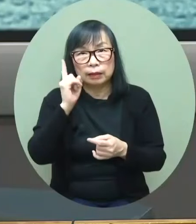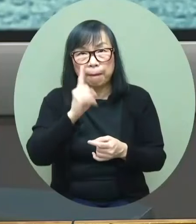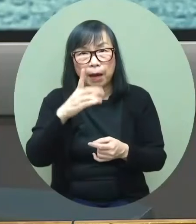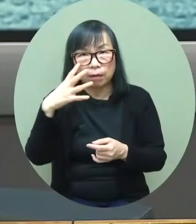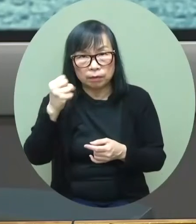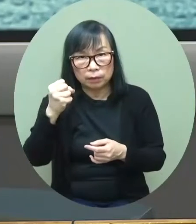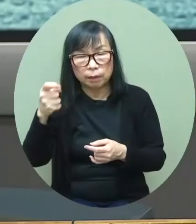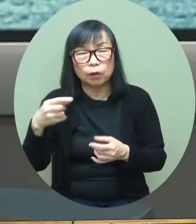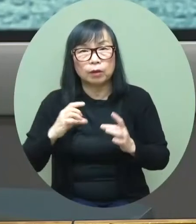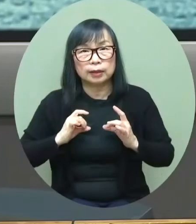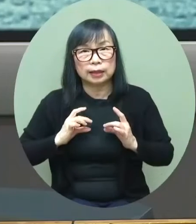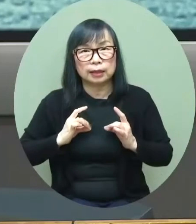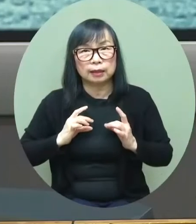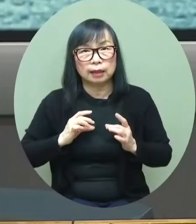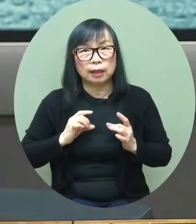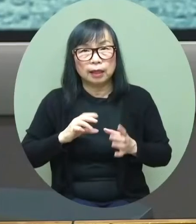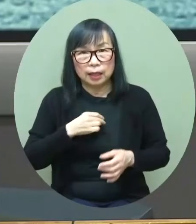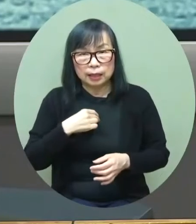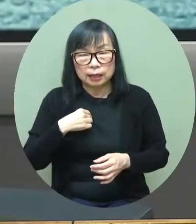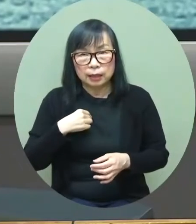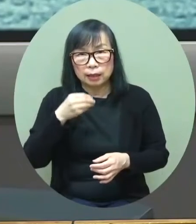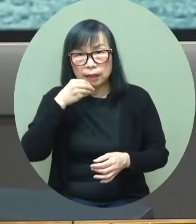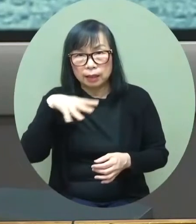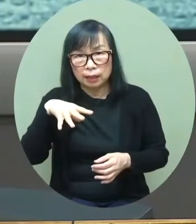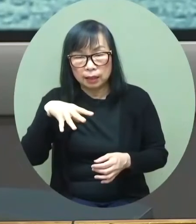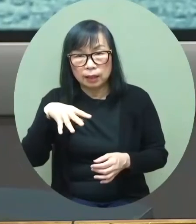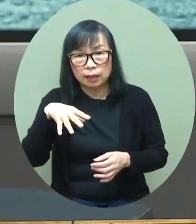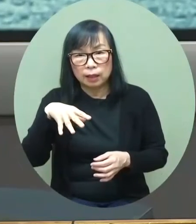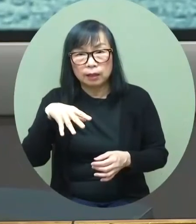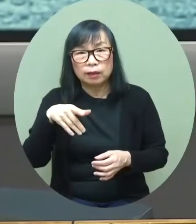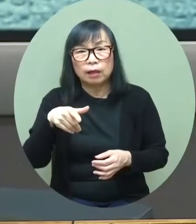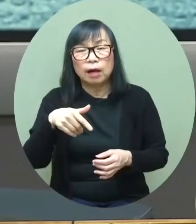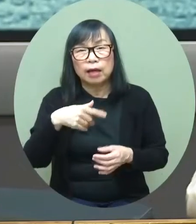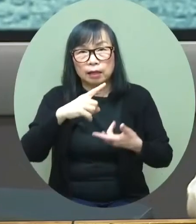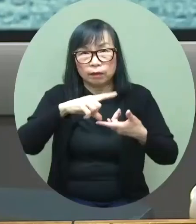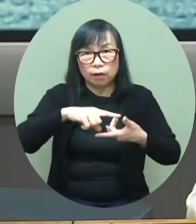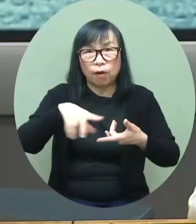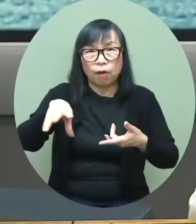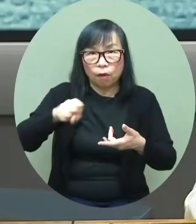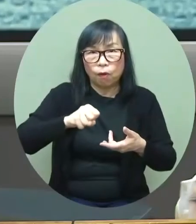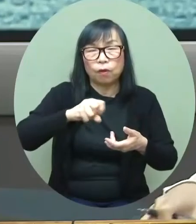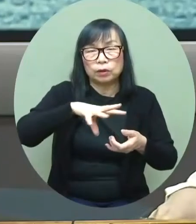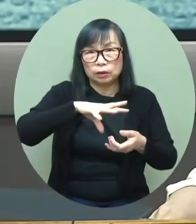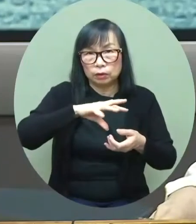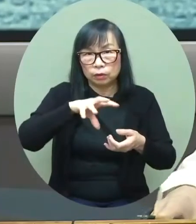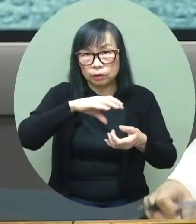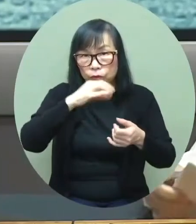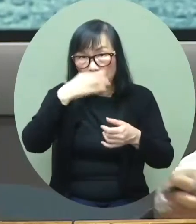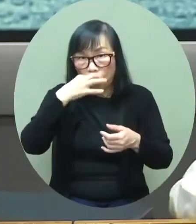150個私家醫生係曾經有循呢個途徑係取得嗰個藥嘅嚇。